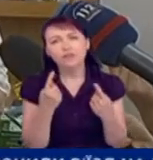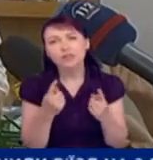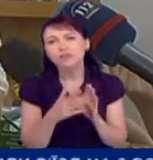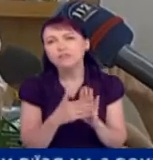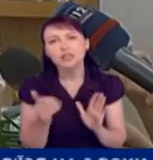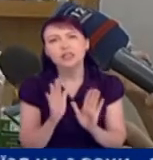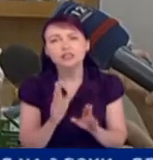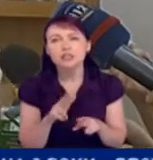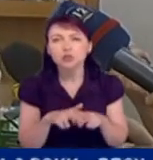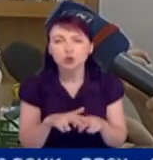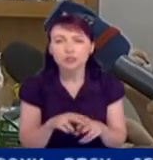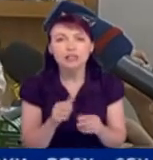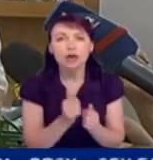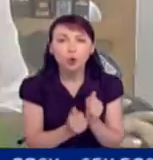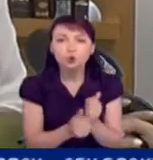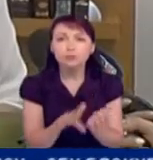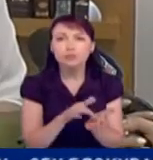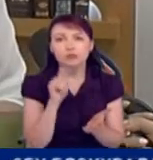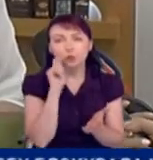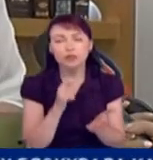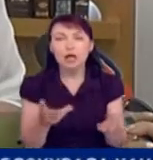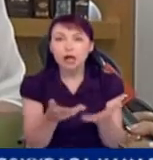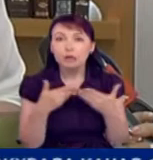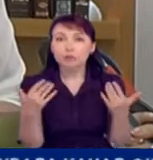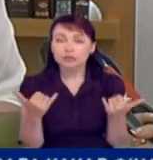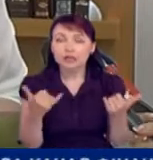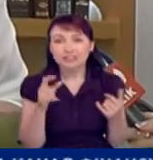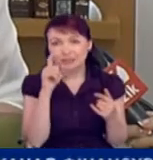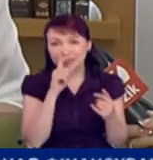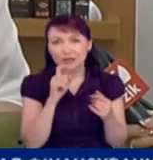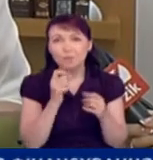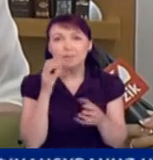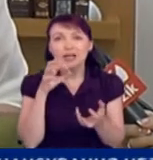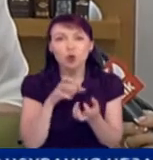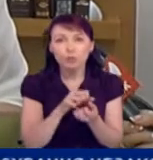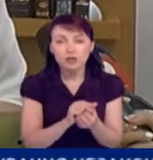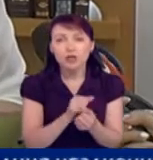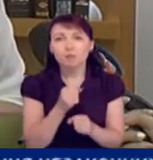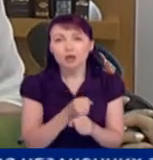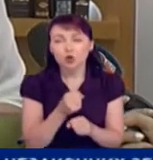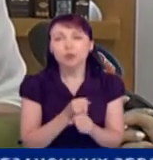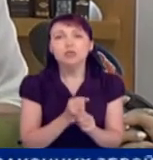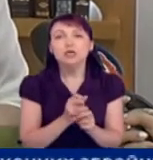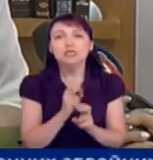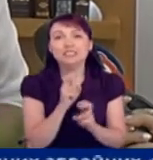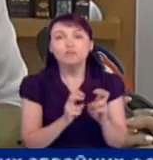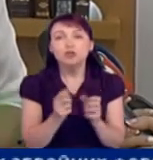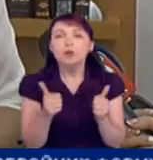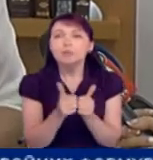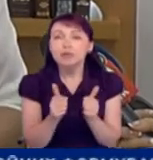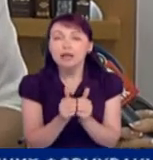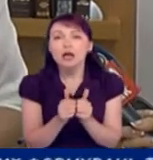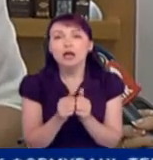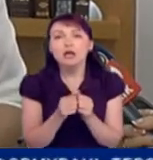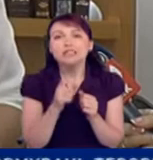для столиці, для кожного міста в Україні. Ми зараз сміттєпереробний завод робимо біля заводу «Енергія»,